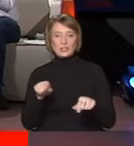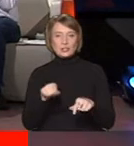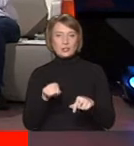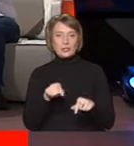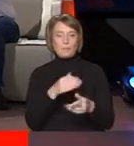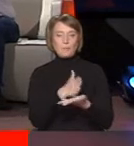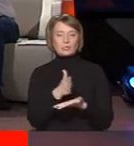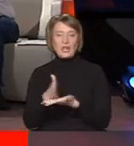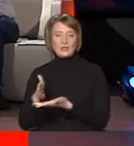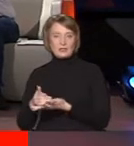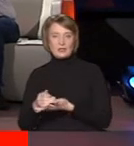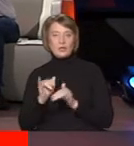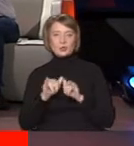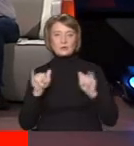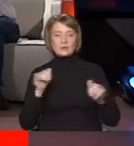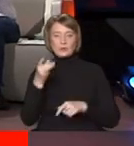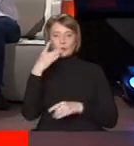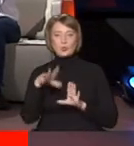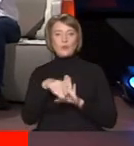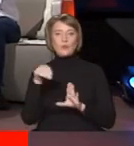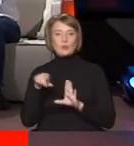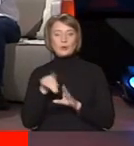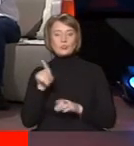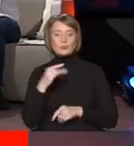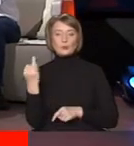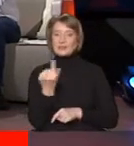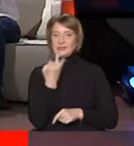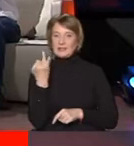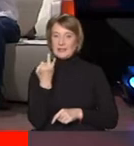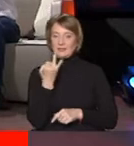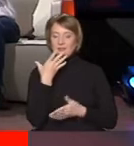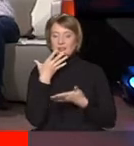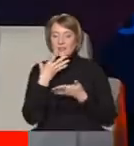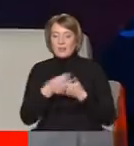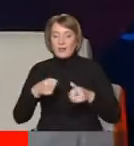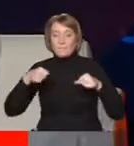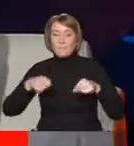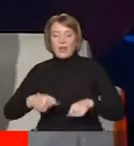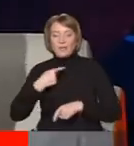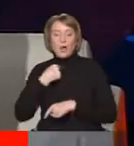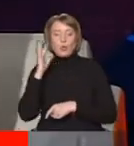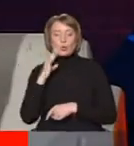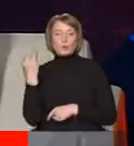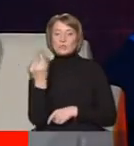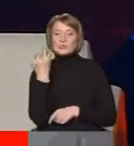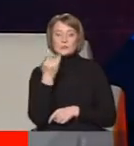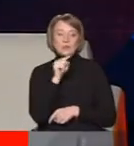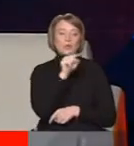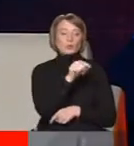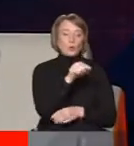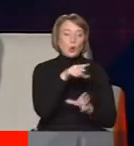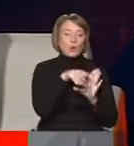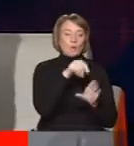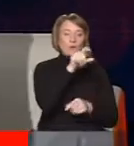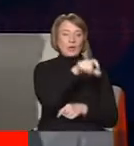оце треба розвивати відповідну культуру у виборця, щоб виборець цікавився своїм правом голосу, щоб обирав саме тих, хто буде думати про цього виборця,